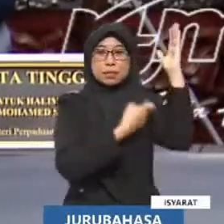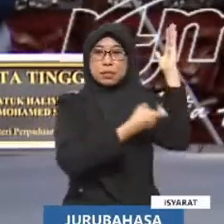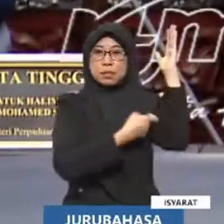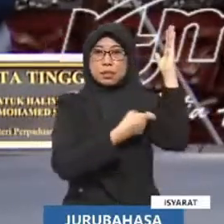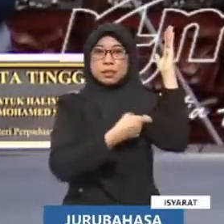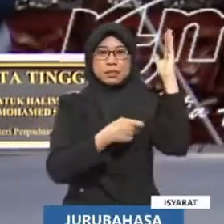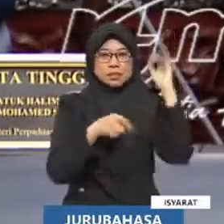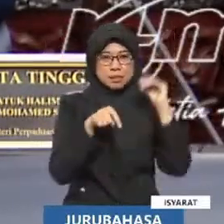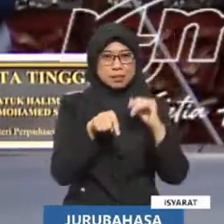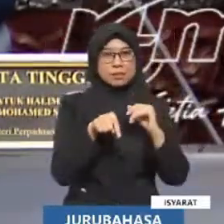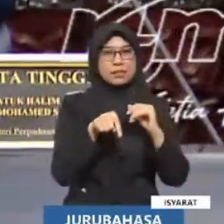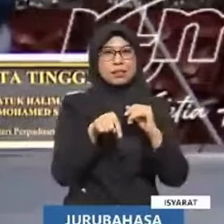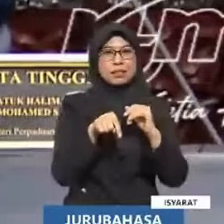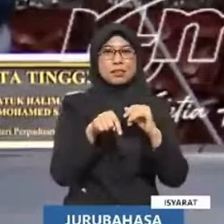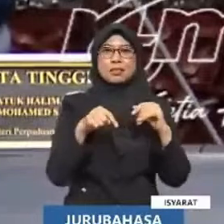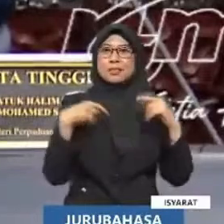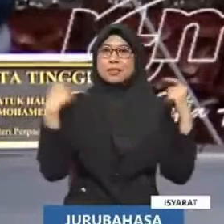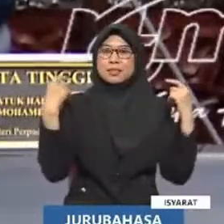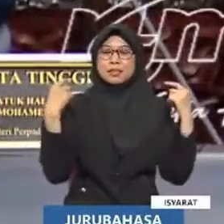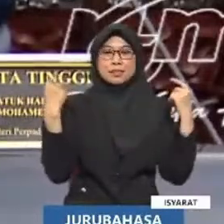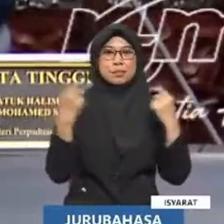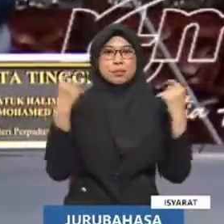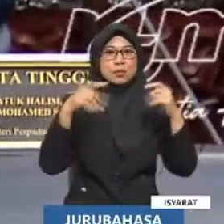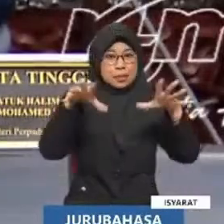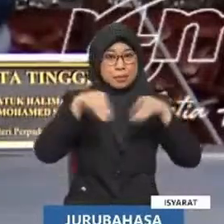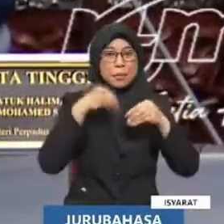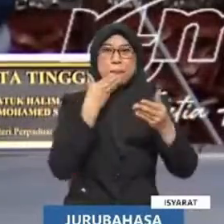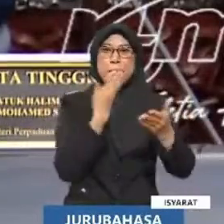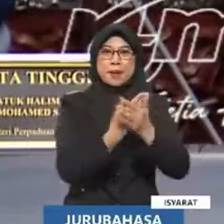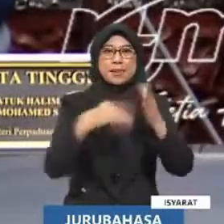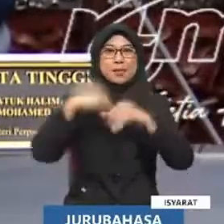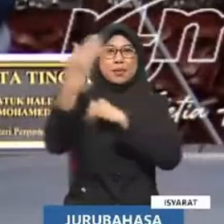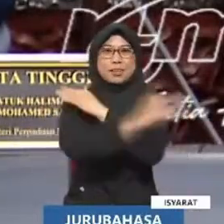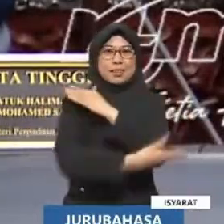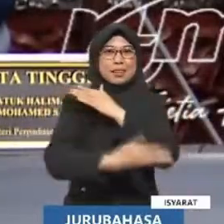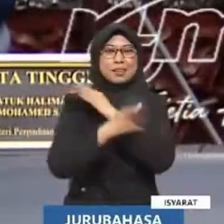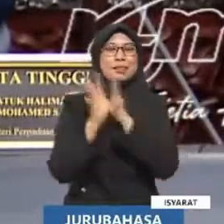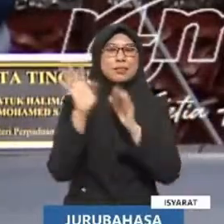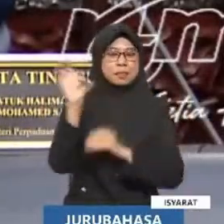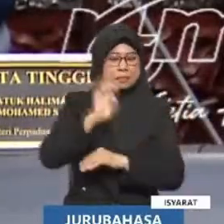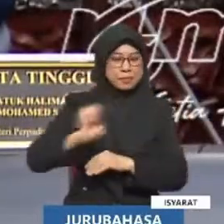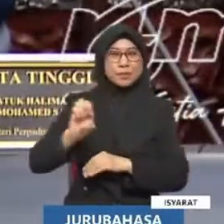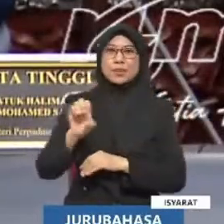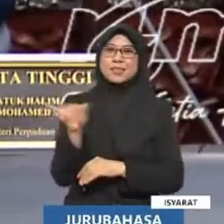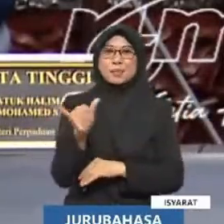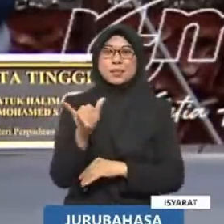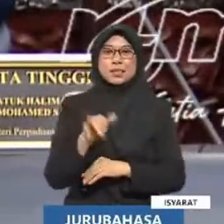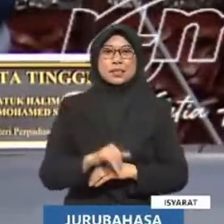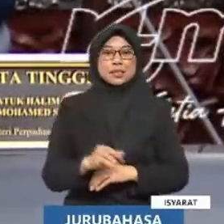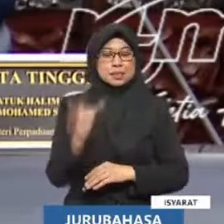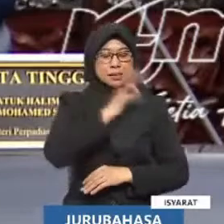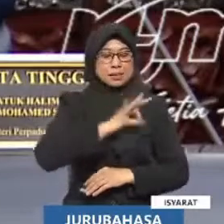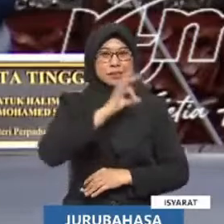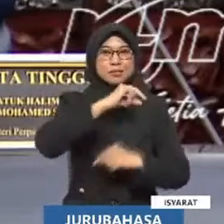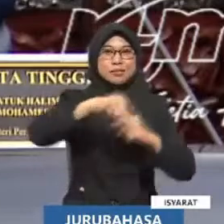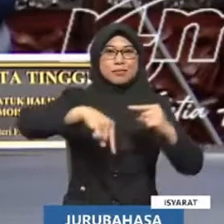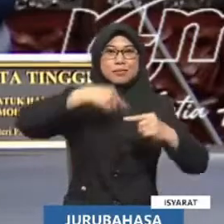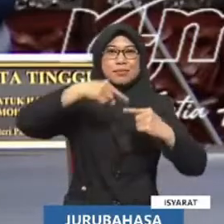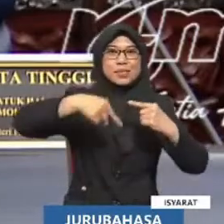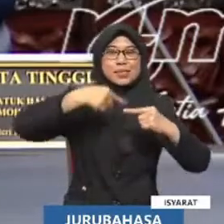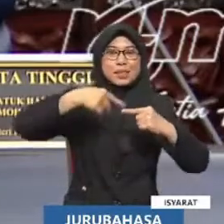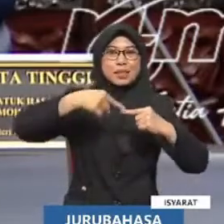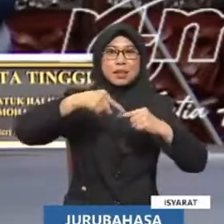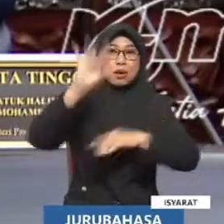memang mendapat sambutan yang tinggi dapat diledakkan negara luar termasuk negara Eropa dan ini memang itu mendapatkan aku